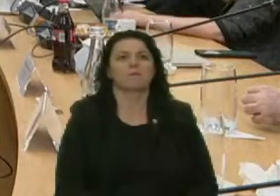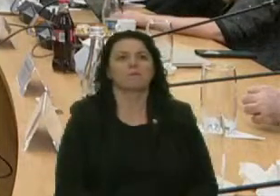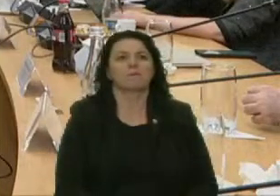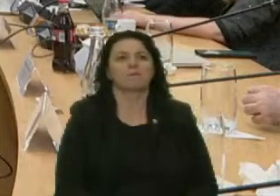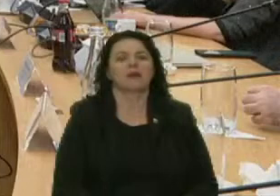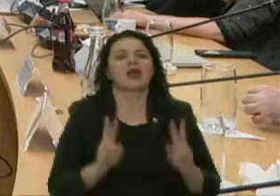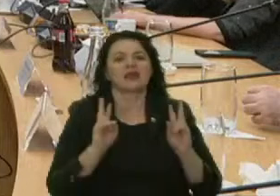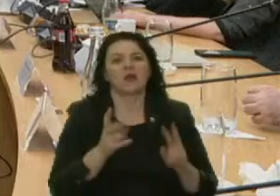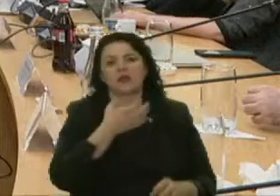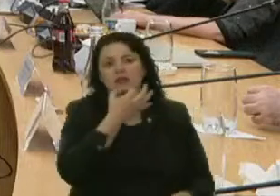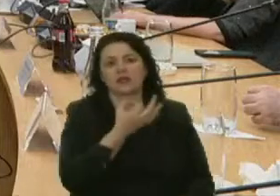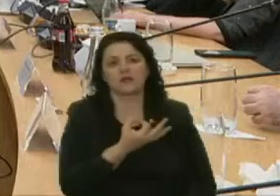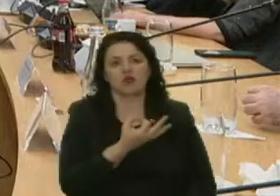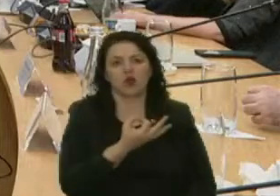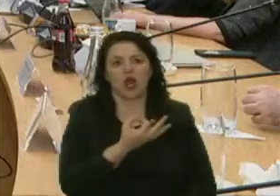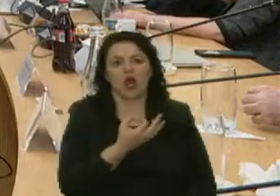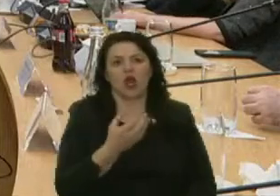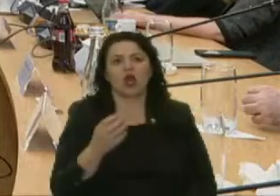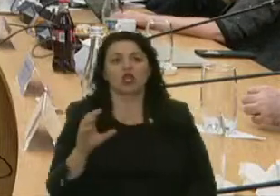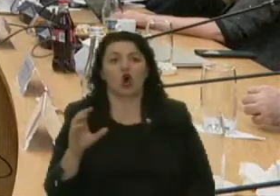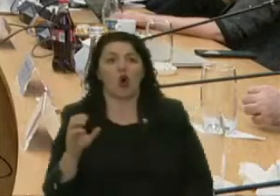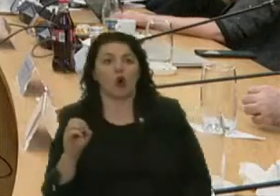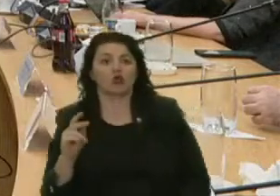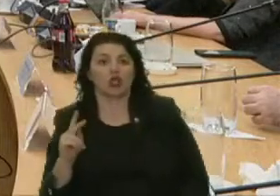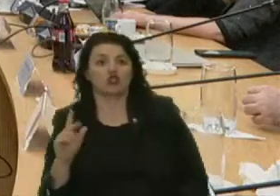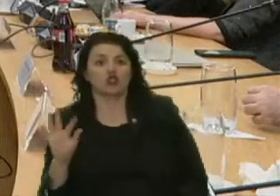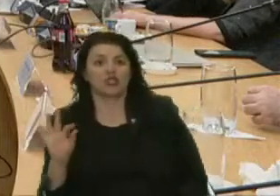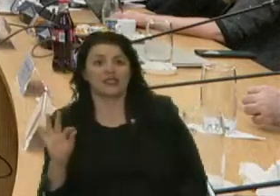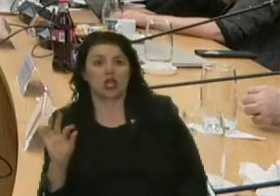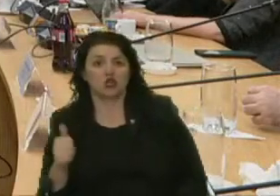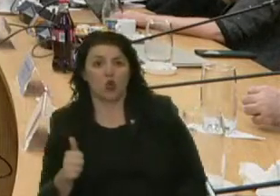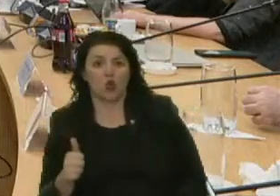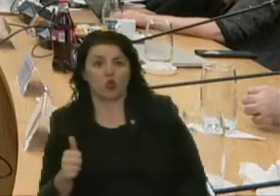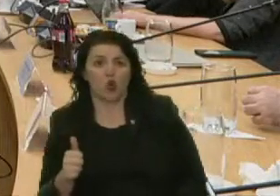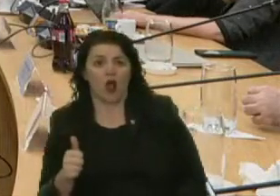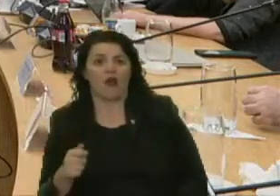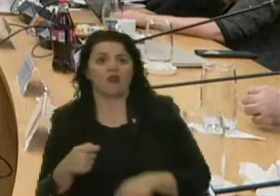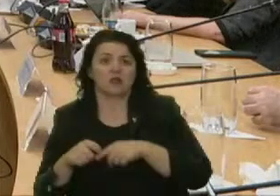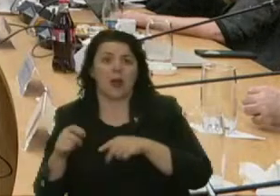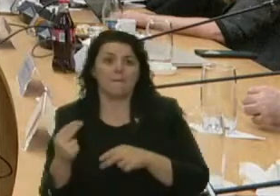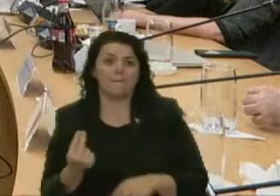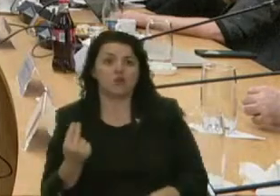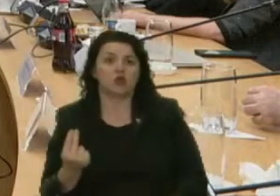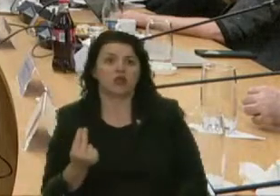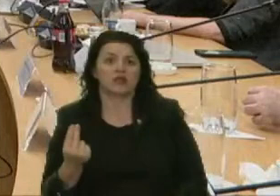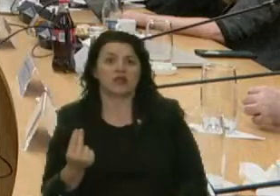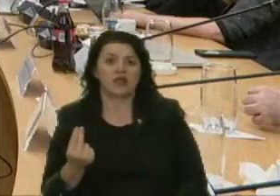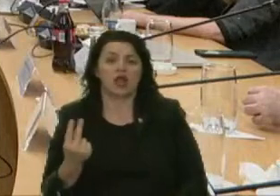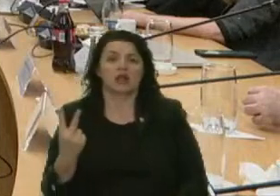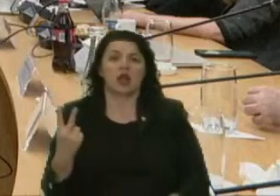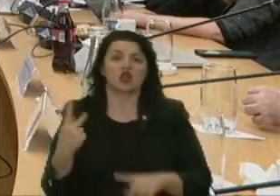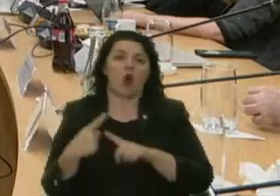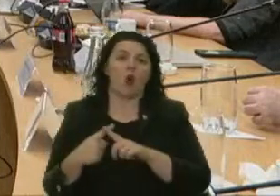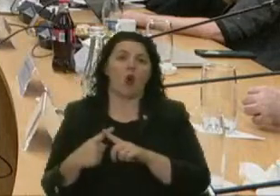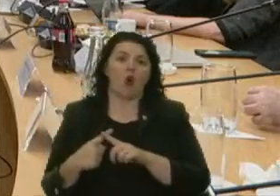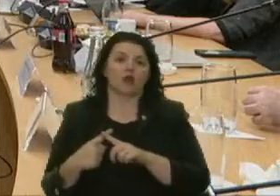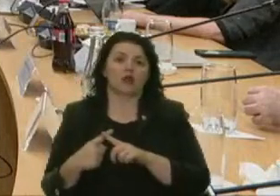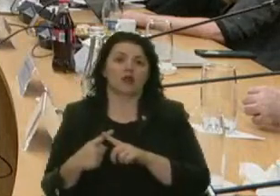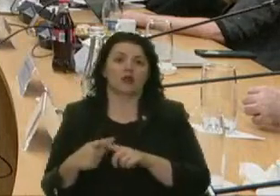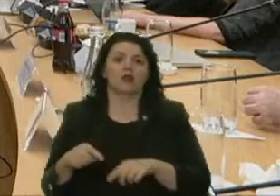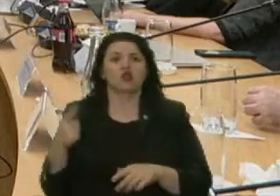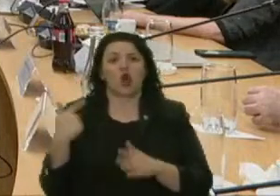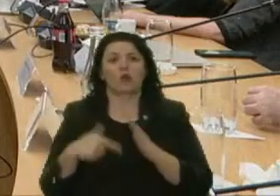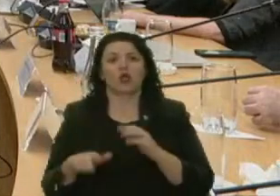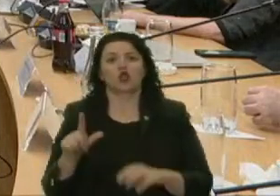ce trebuie să mai spunem e că OG 51 a fost amendat și îmbunătățit de două ori cel mai recent în